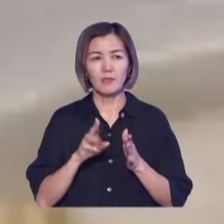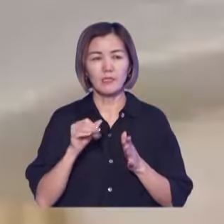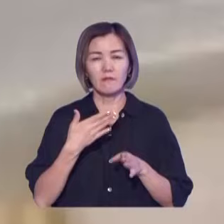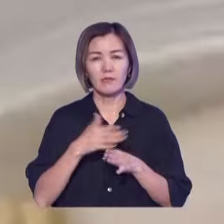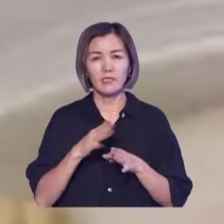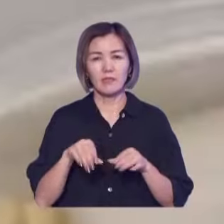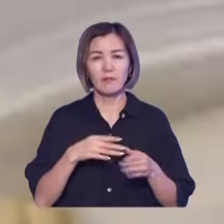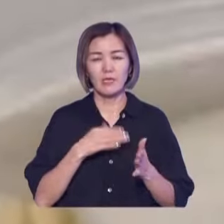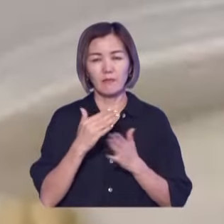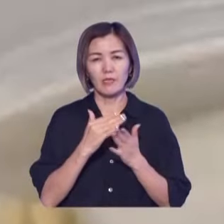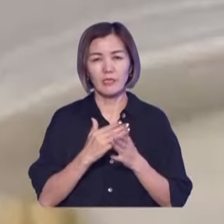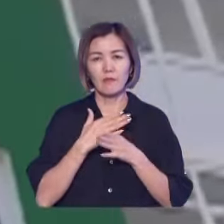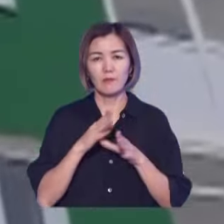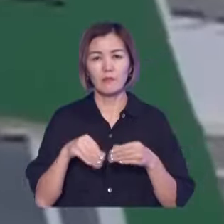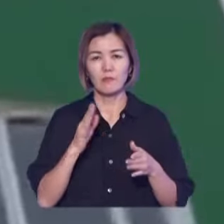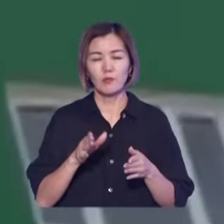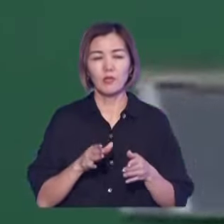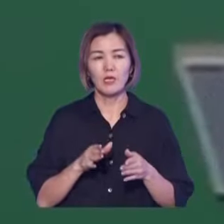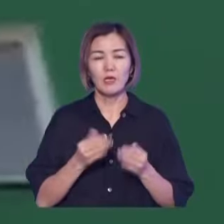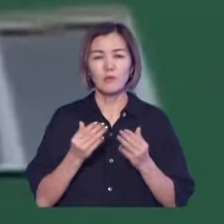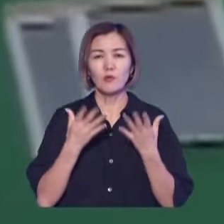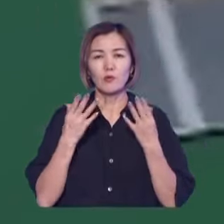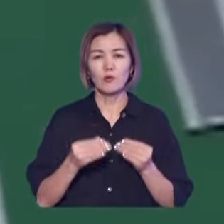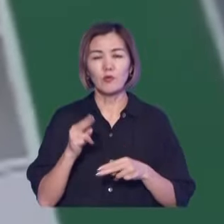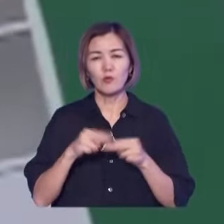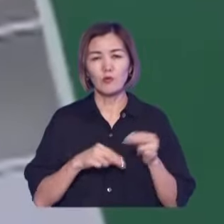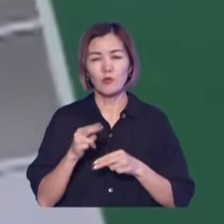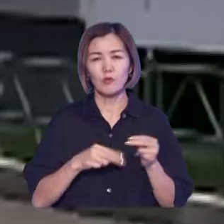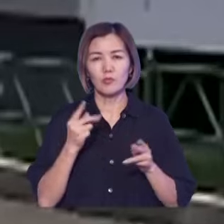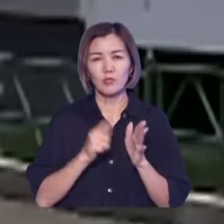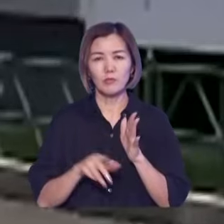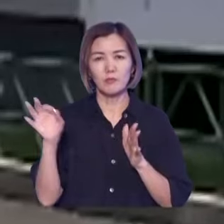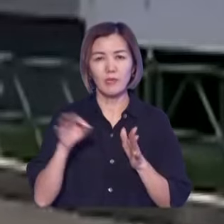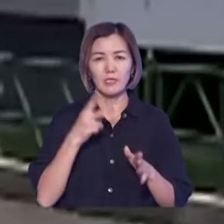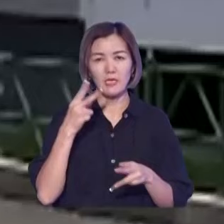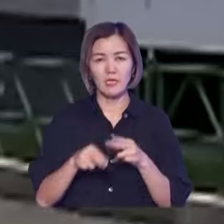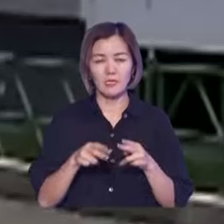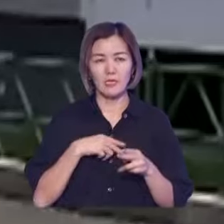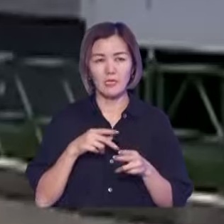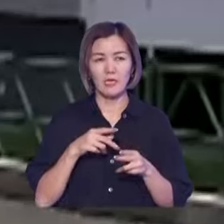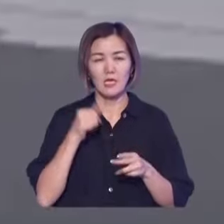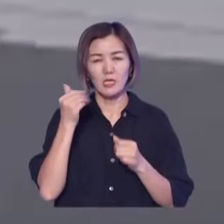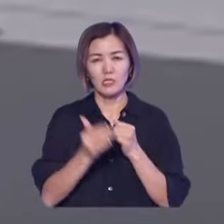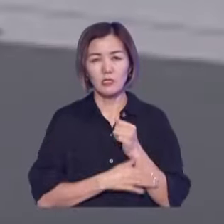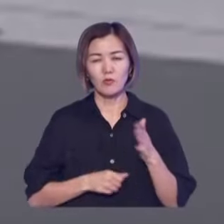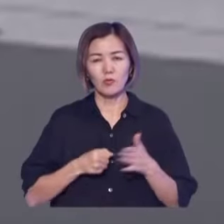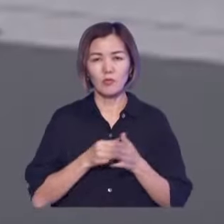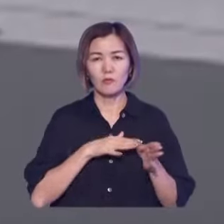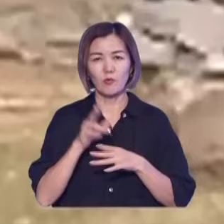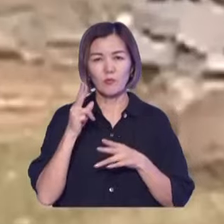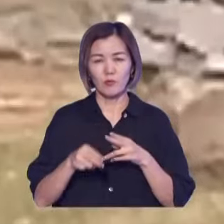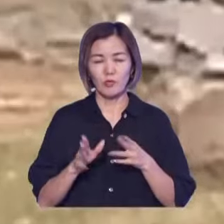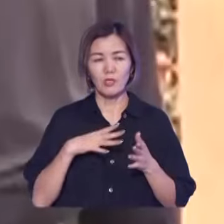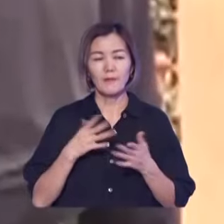арқылы берілетін бағдарлама аясында бой көтеруде. Бүгінде мұнда құрылыс жұмысының 70% аяқталған. Жаз соңында толық дайын болады. Ал